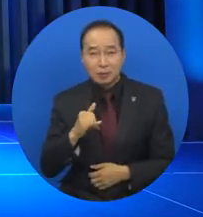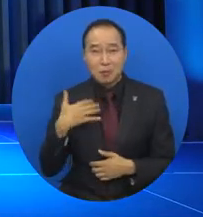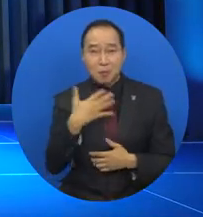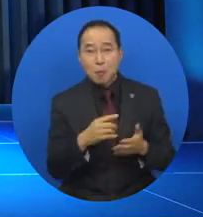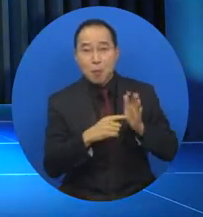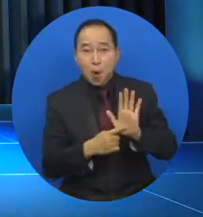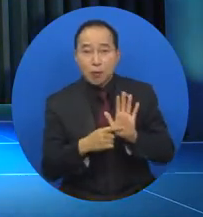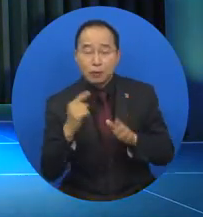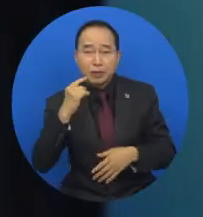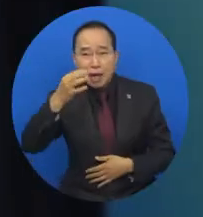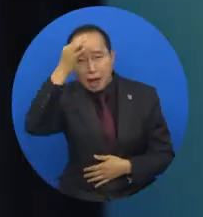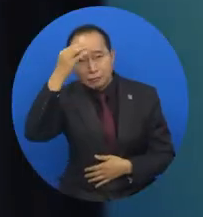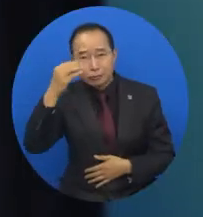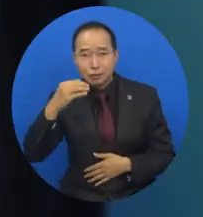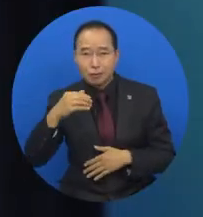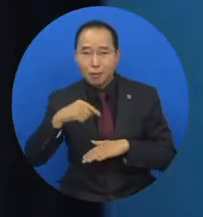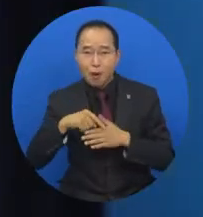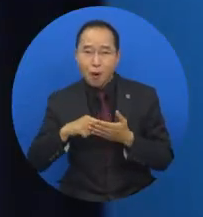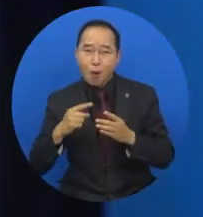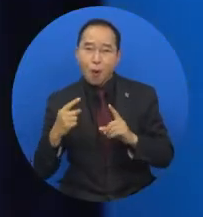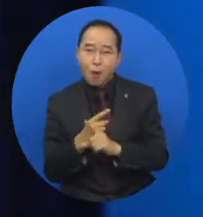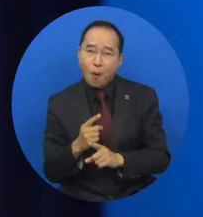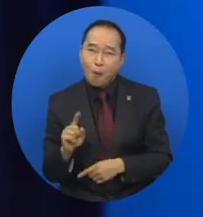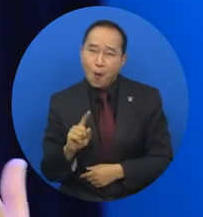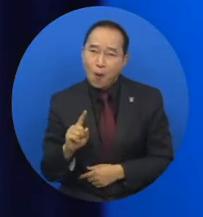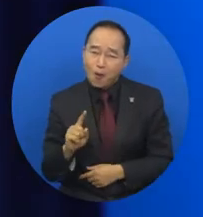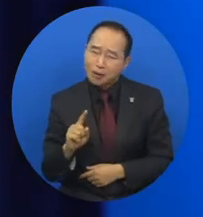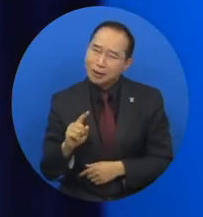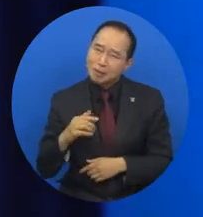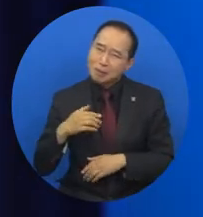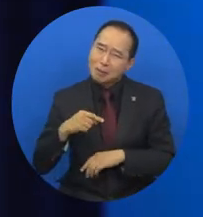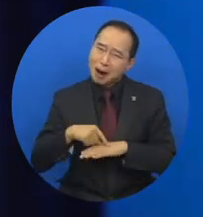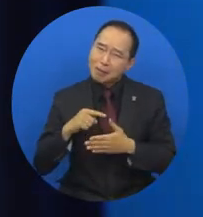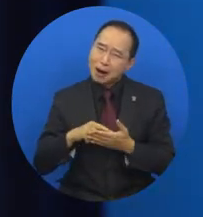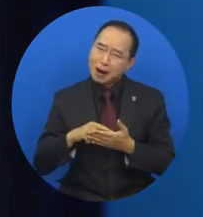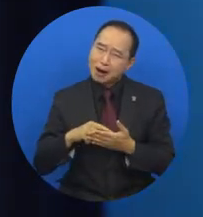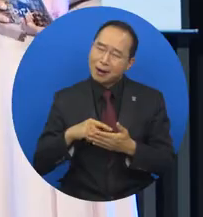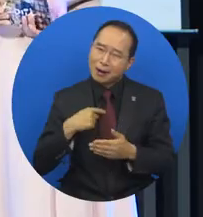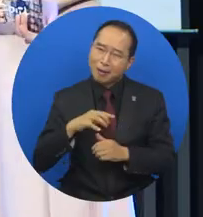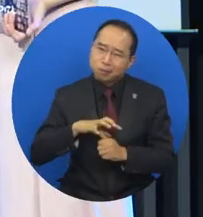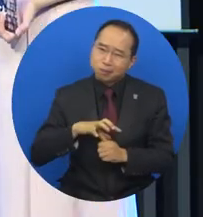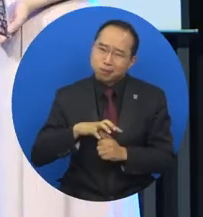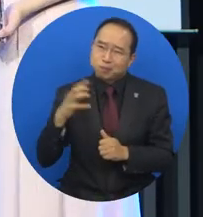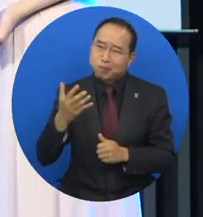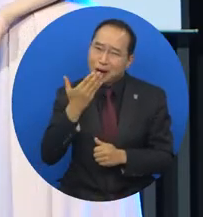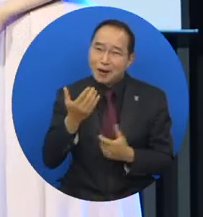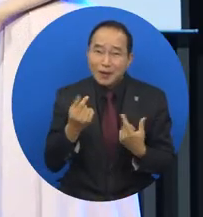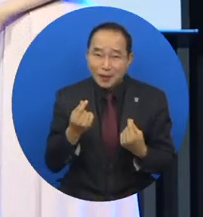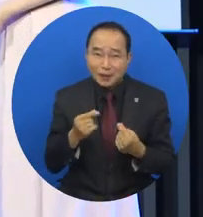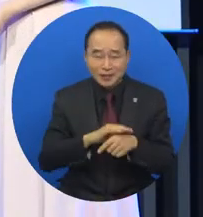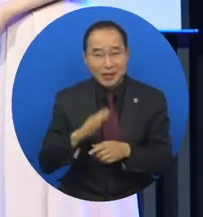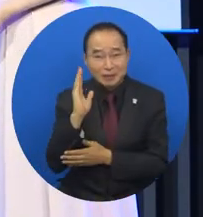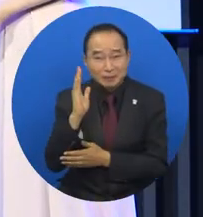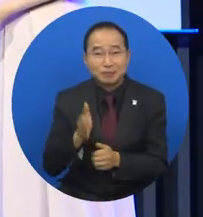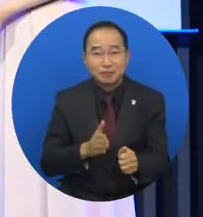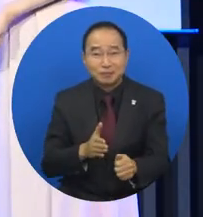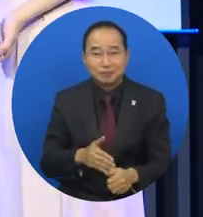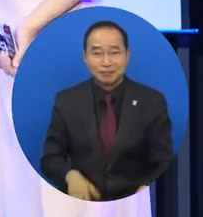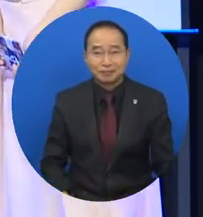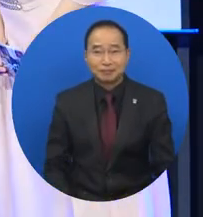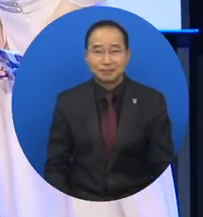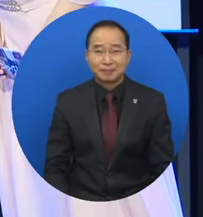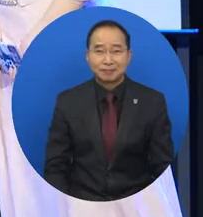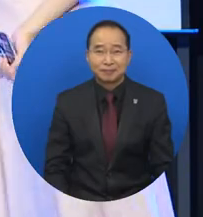알겠지만 표현 예술 치료가 어쩐지 몸과 마음에 좀 자유를 줄 수 있겠다라는 생각이 듭니다. 오늘 강연 잘